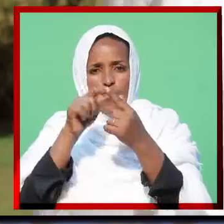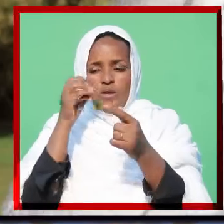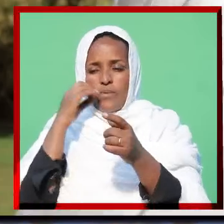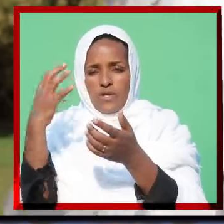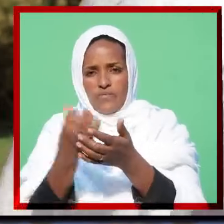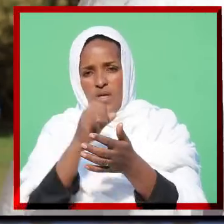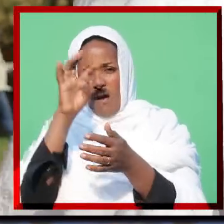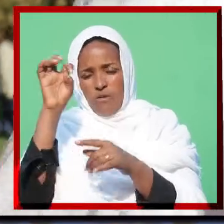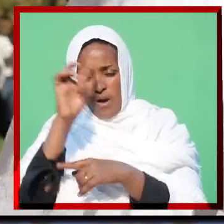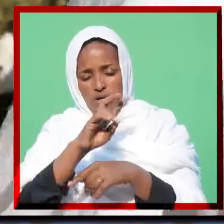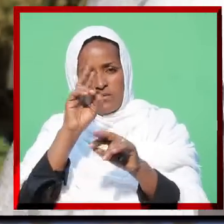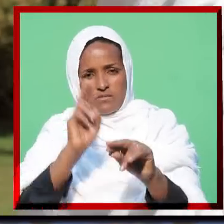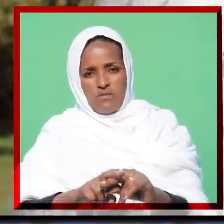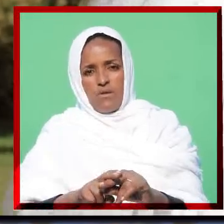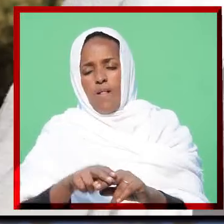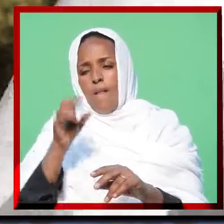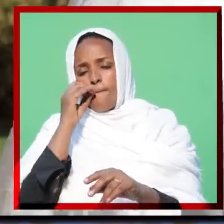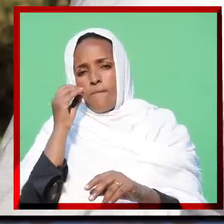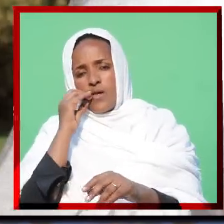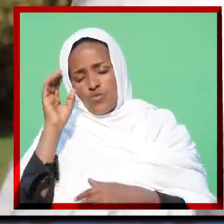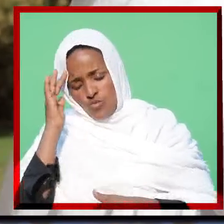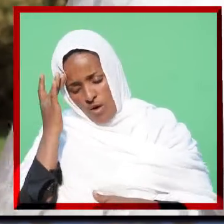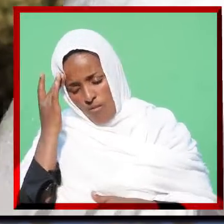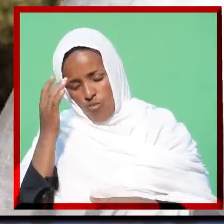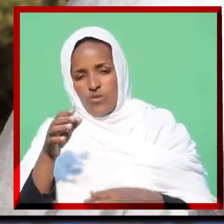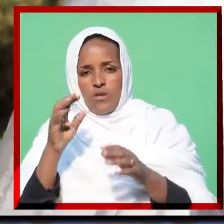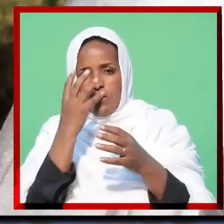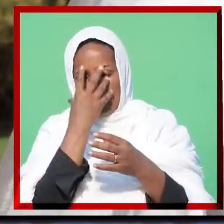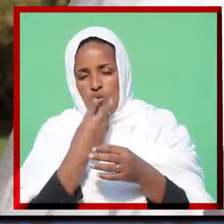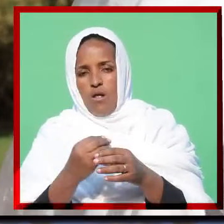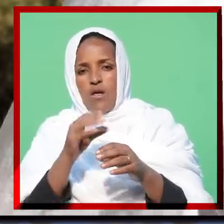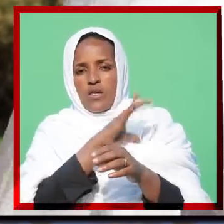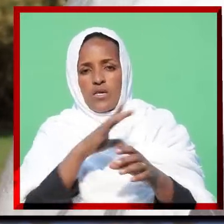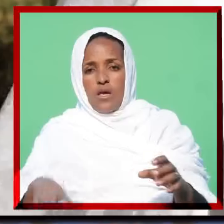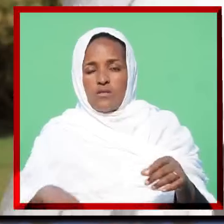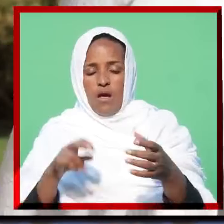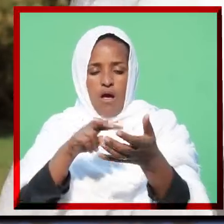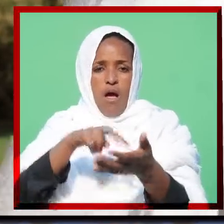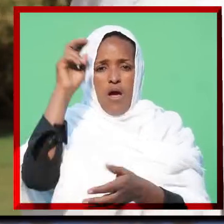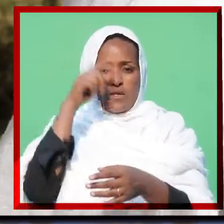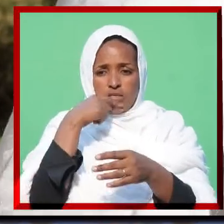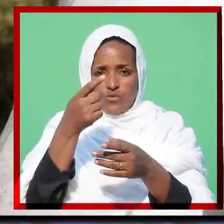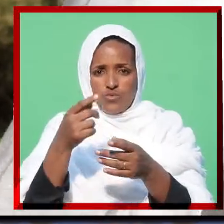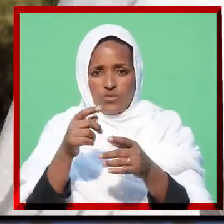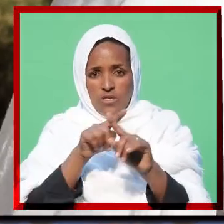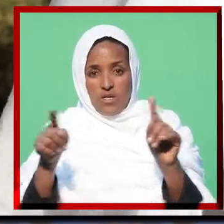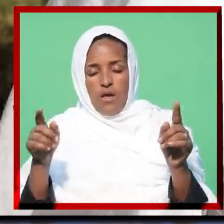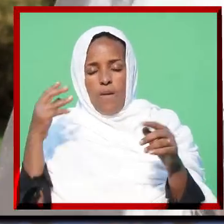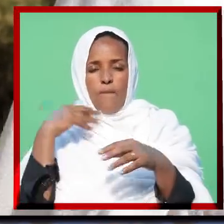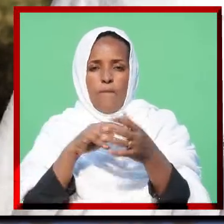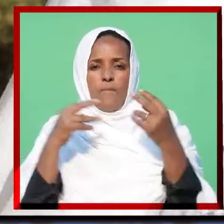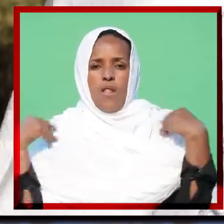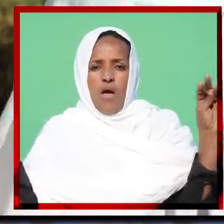ወስደውታል። 40 ቀን ተቀምጧል። ቤቱ ታሞ ተኝቷል። ጌታ ሲያርግ ግን አረገ ብለው ሲነግሩ ሲነሳ የመልአኩ